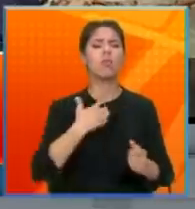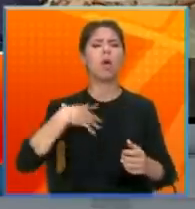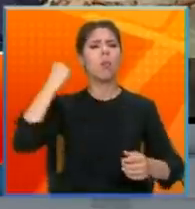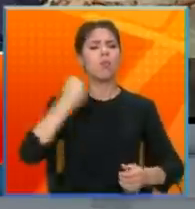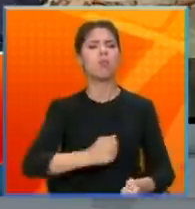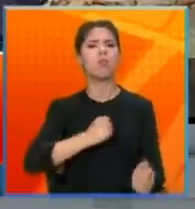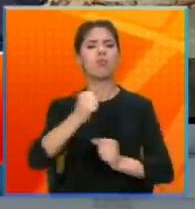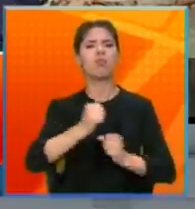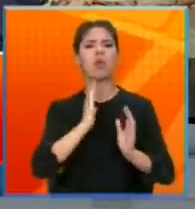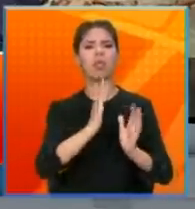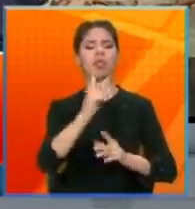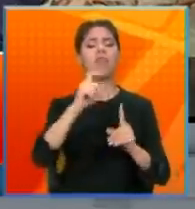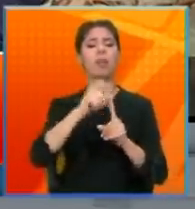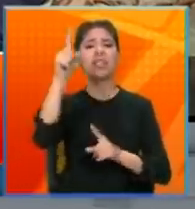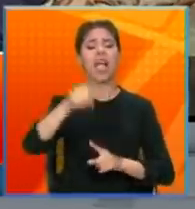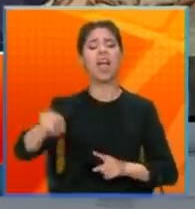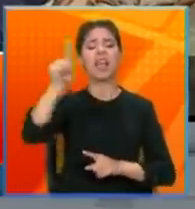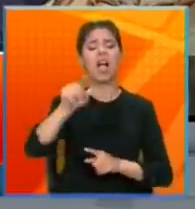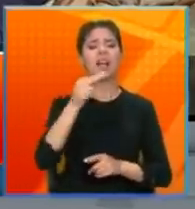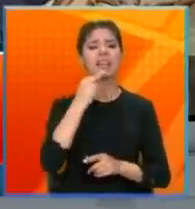bakıyor. Derya'yı bulmaya çalışıyorlar.